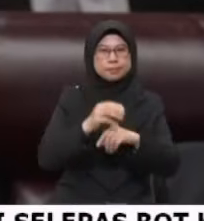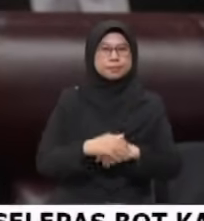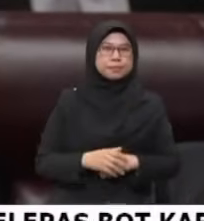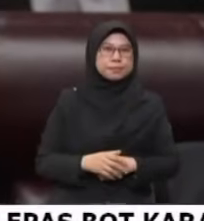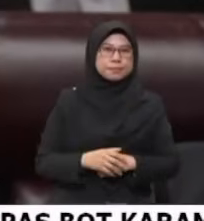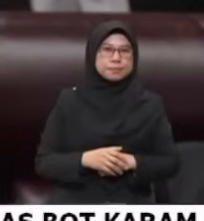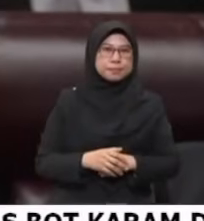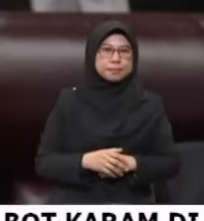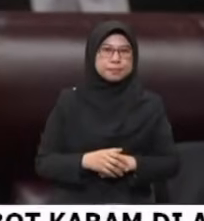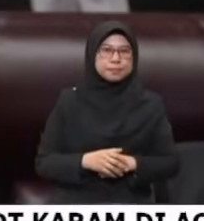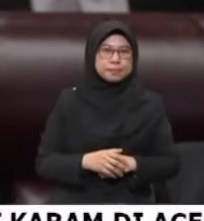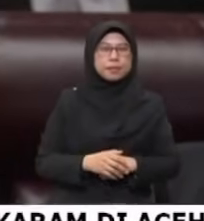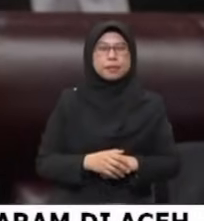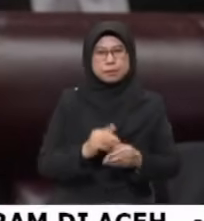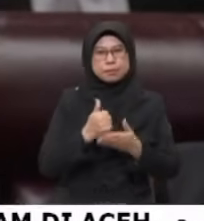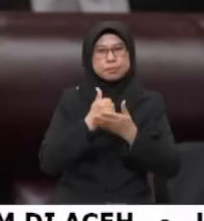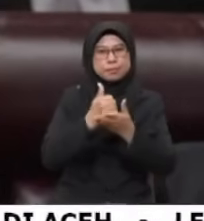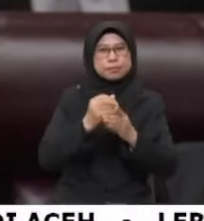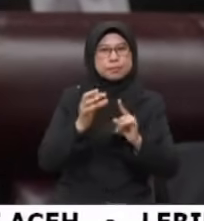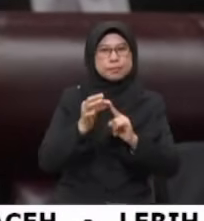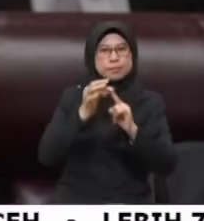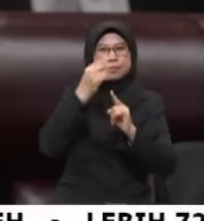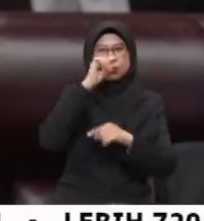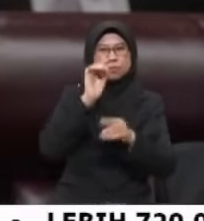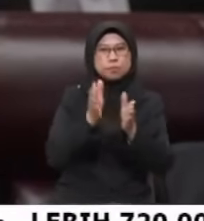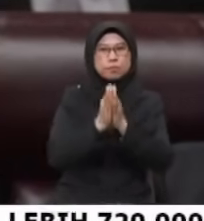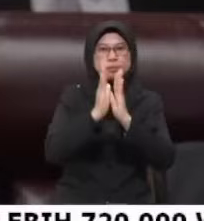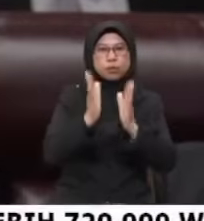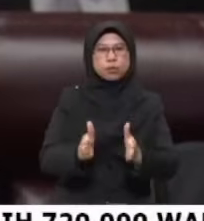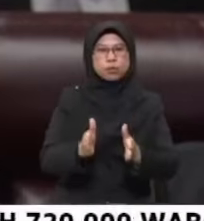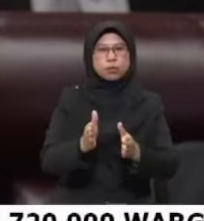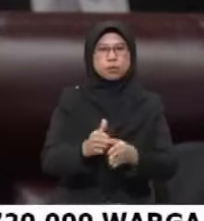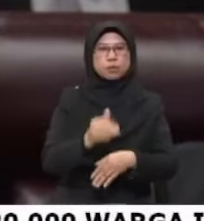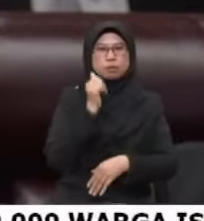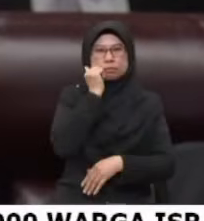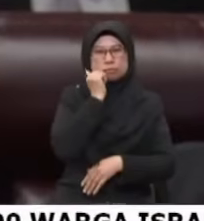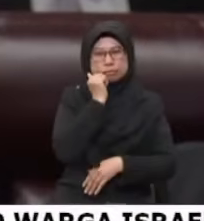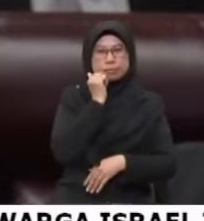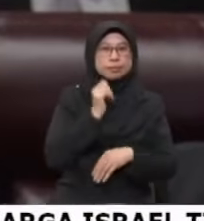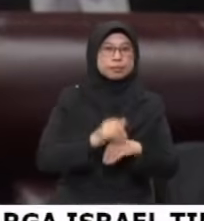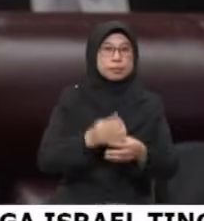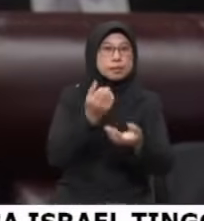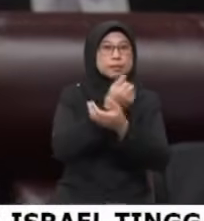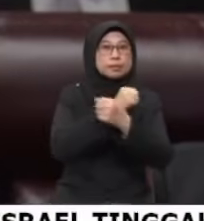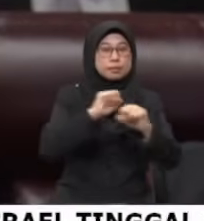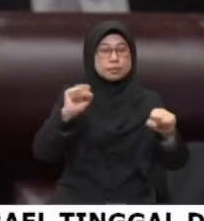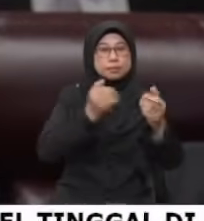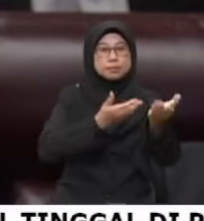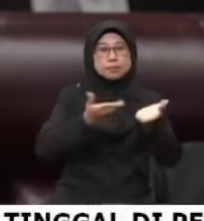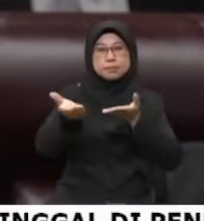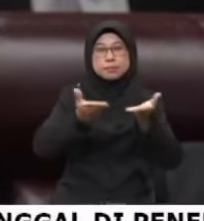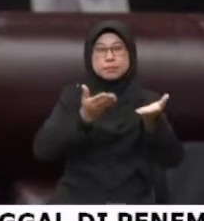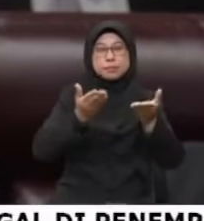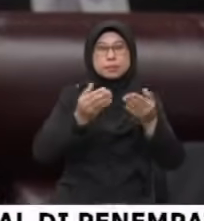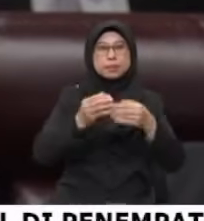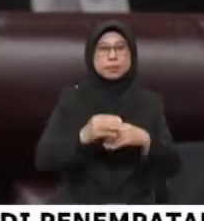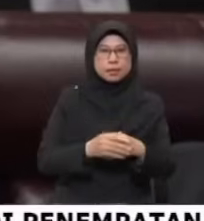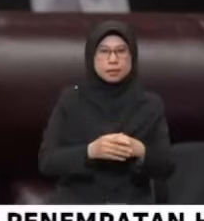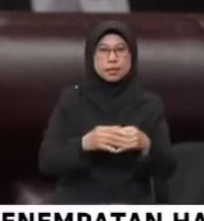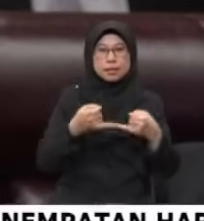fizikal dan sangat membantu khususnya kepada pemohon yang UZ dan yang ketiga menyediakan perkhidmatan talian